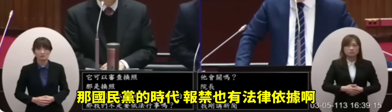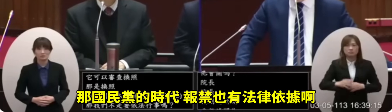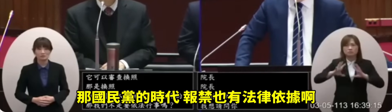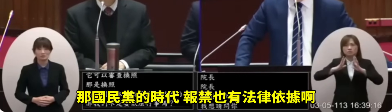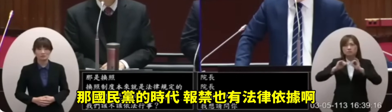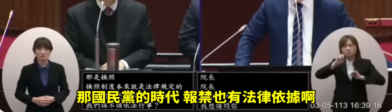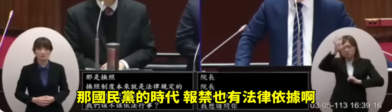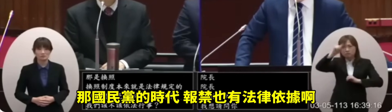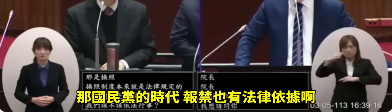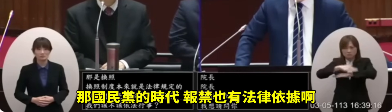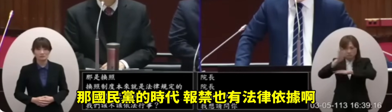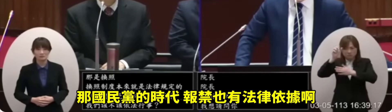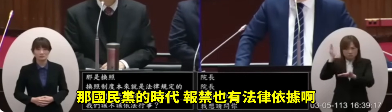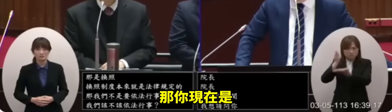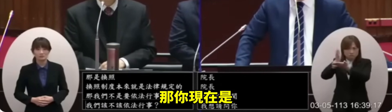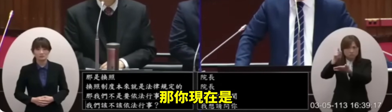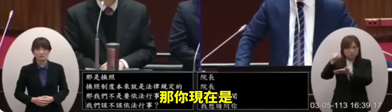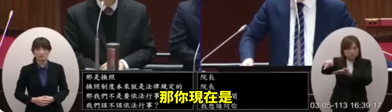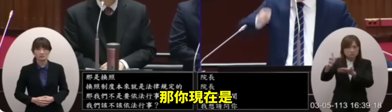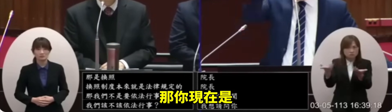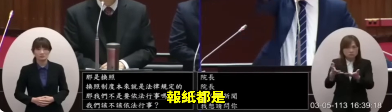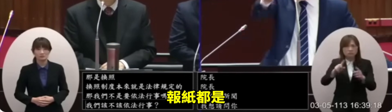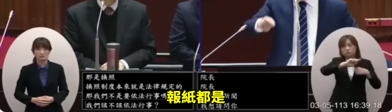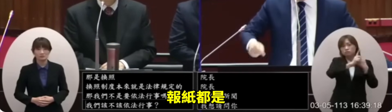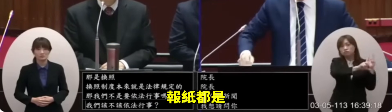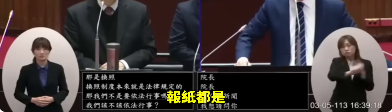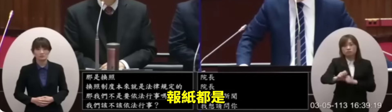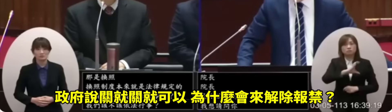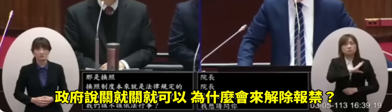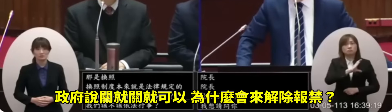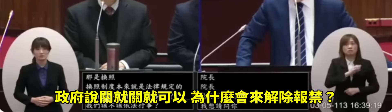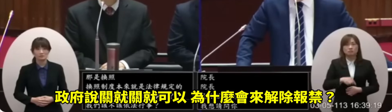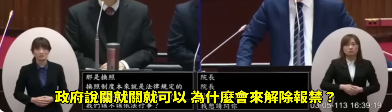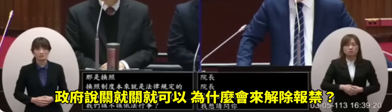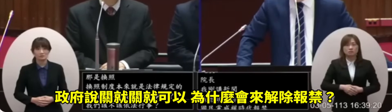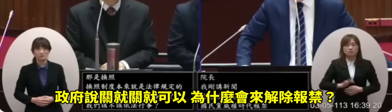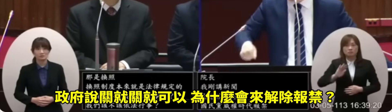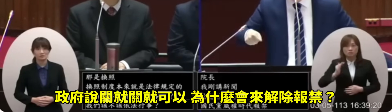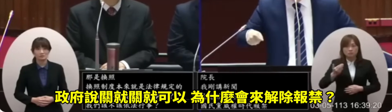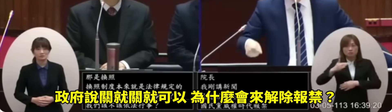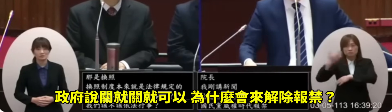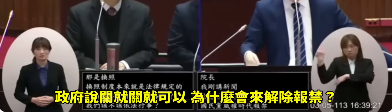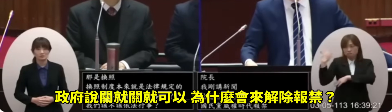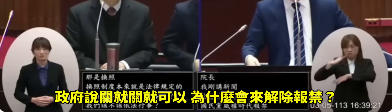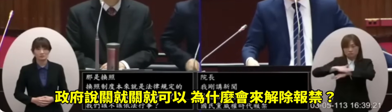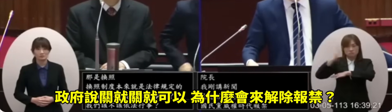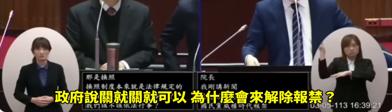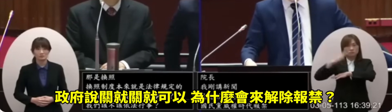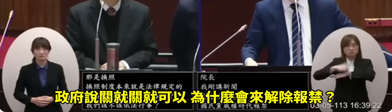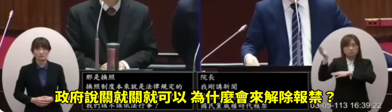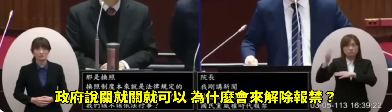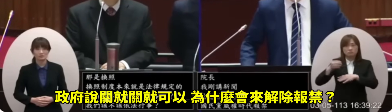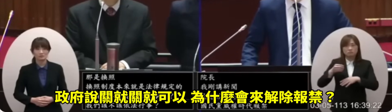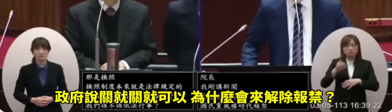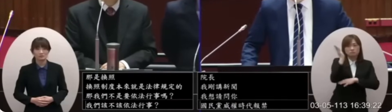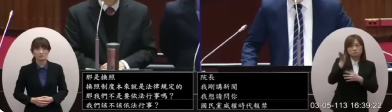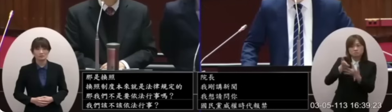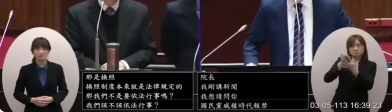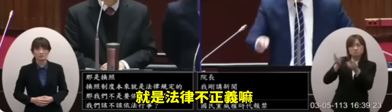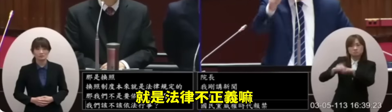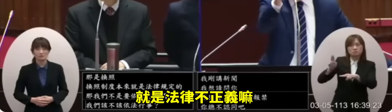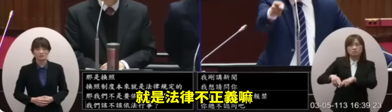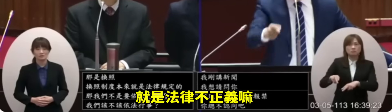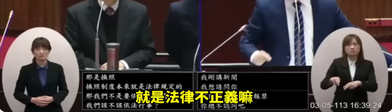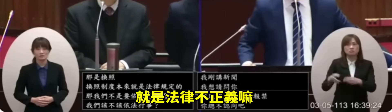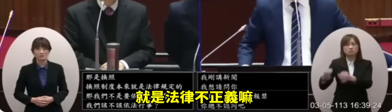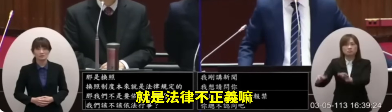时代暴进也有法律依据啊。照理讲是报纸都是政府说关就关就可以，为什么过后来解除暴进？